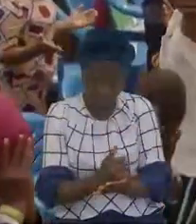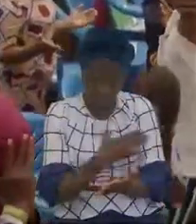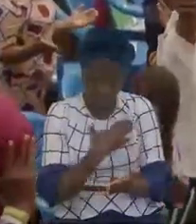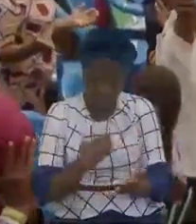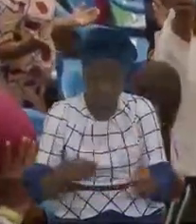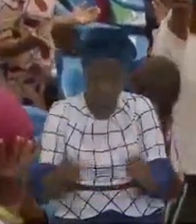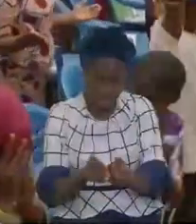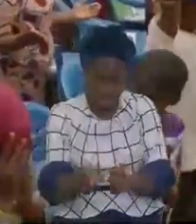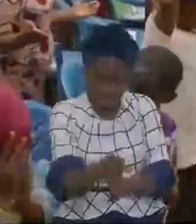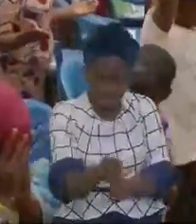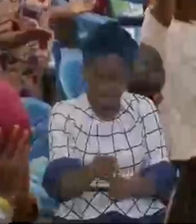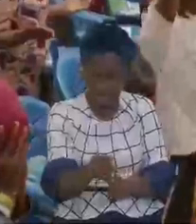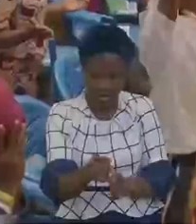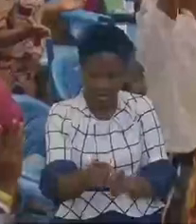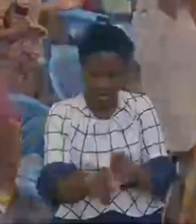protège chacun.